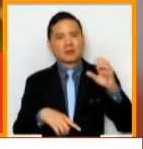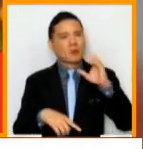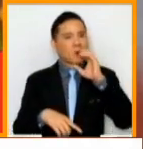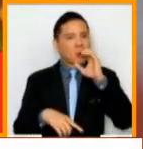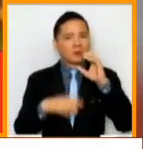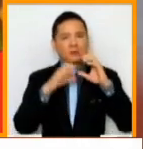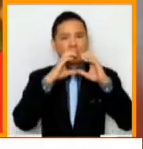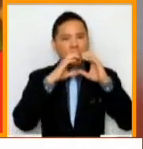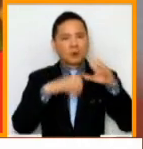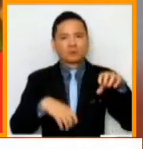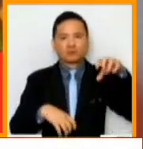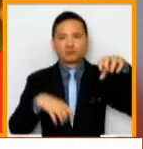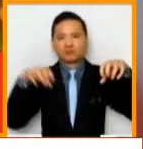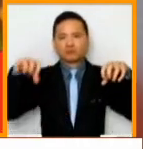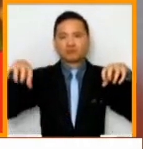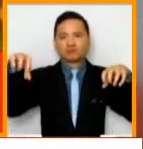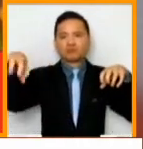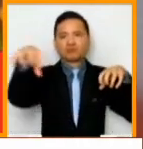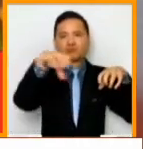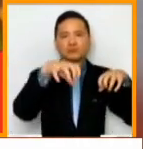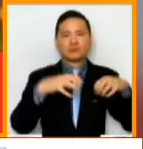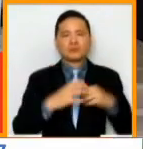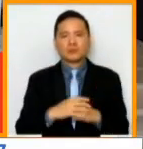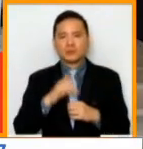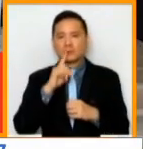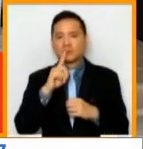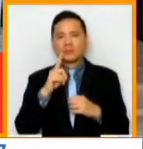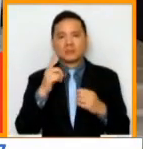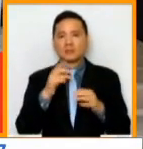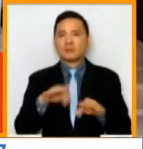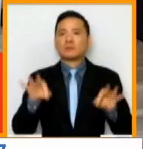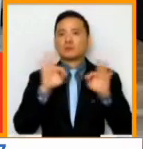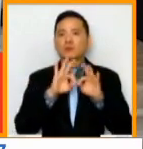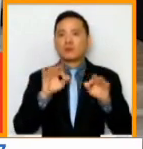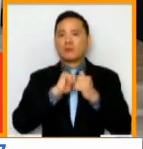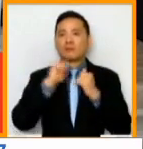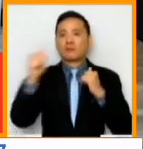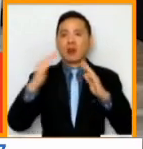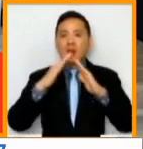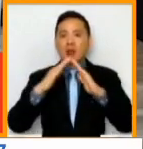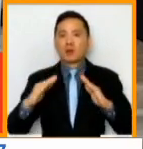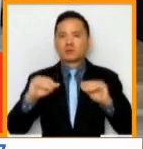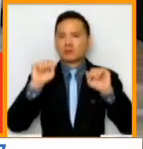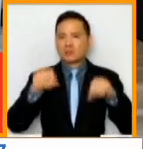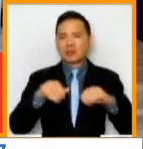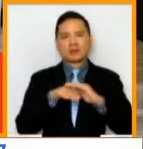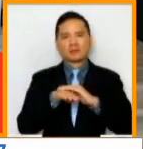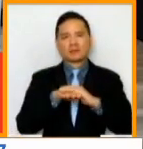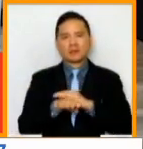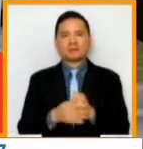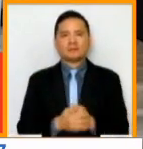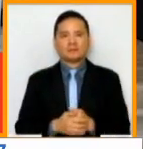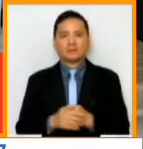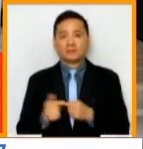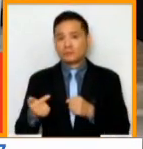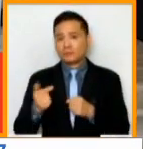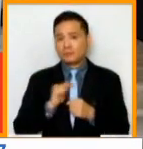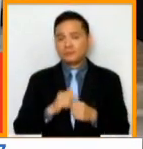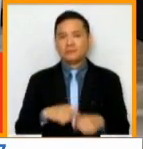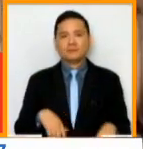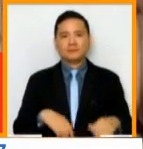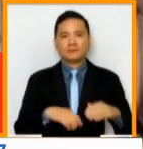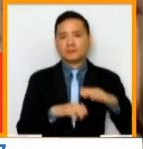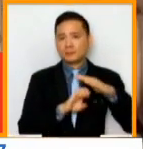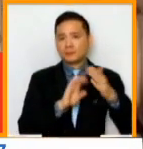marating kahit yung pinaka malayo na bahay. Ayon kay Teacher Chairman ng Alapasco Primary School, estudyante man o